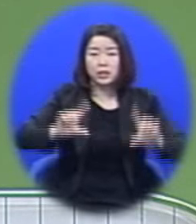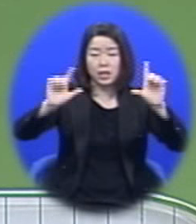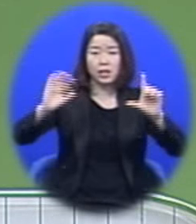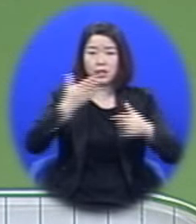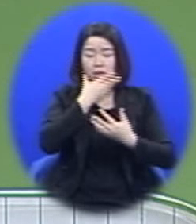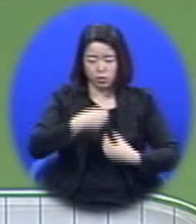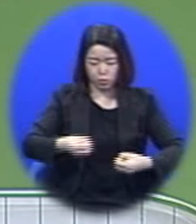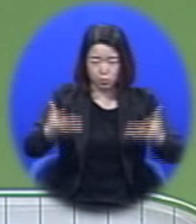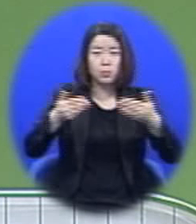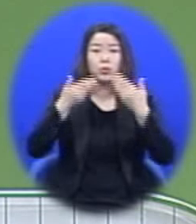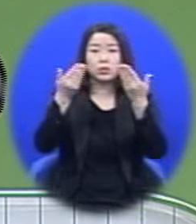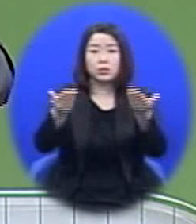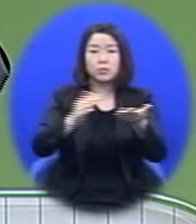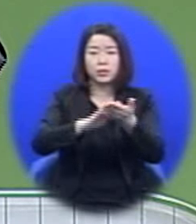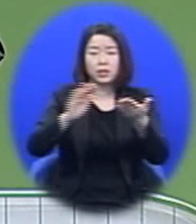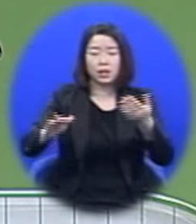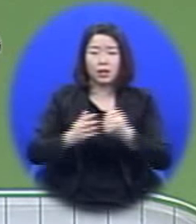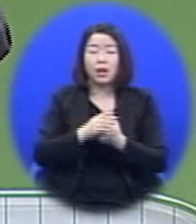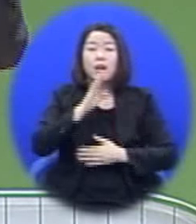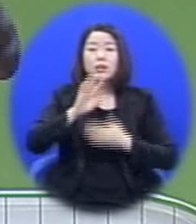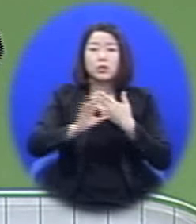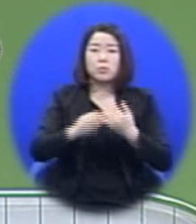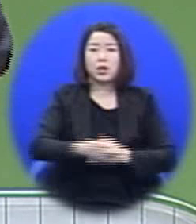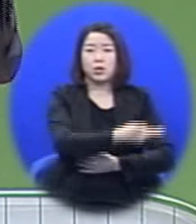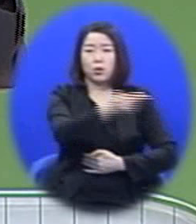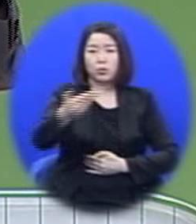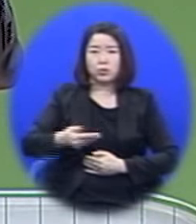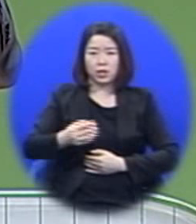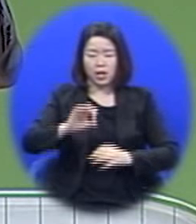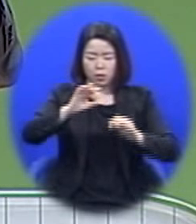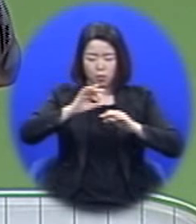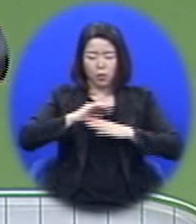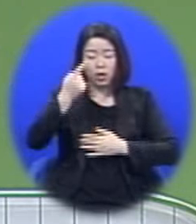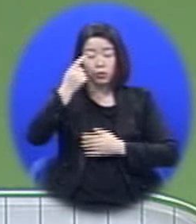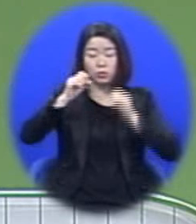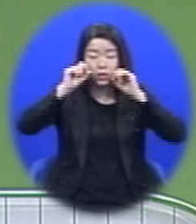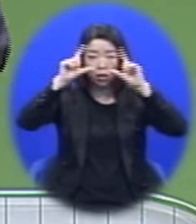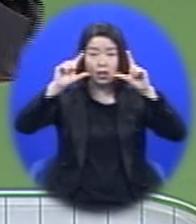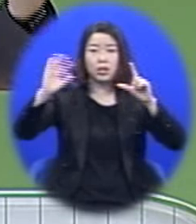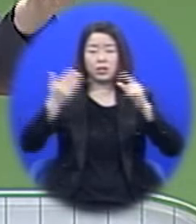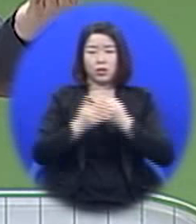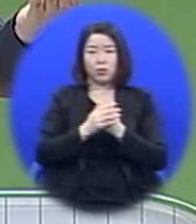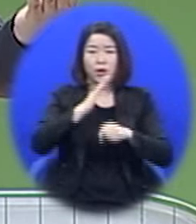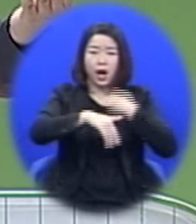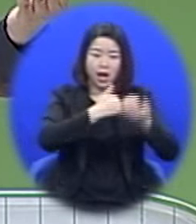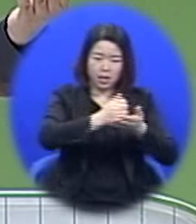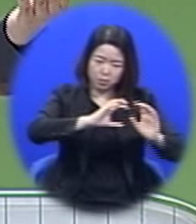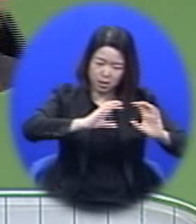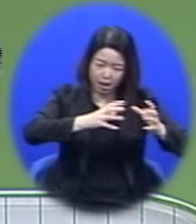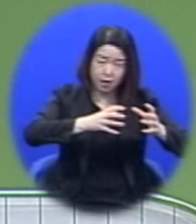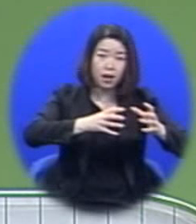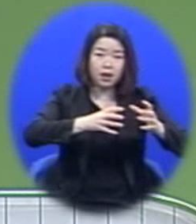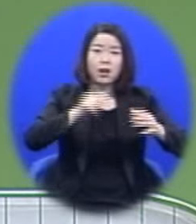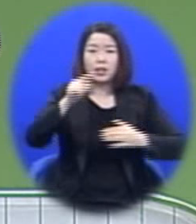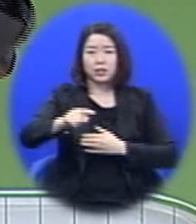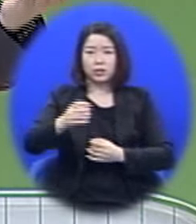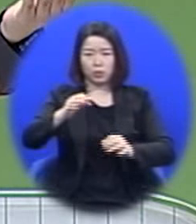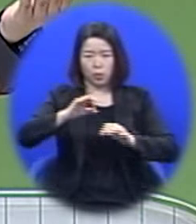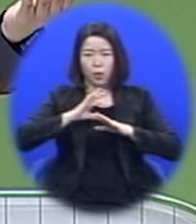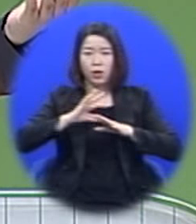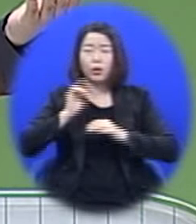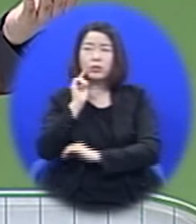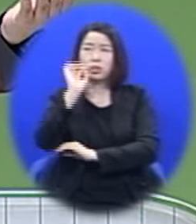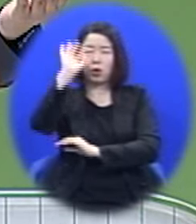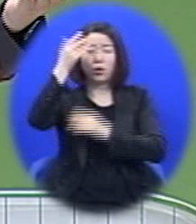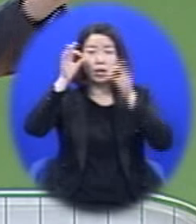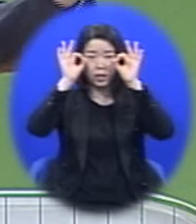축복합니다. 그러면 여러분에게 놀라운 눈이 열리기 시작합니다. 하나님의 나라, 그 놀라운 영광이